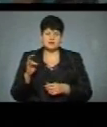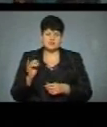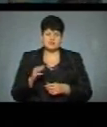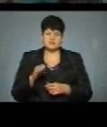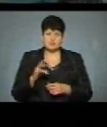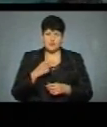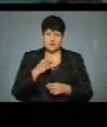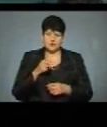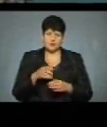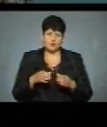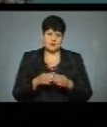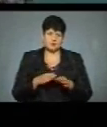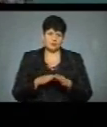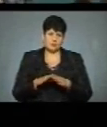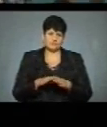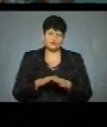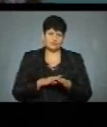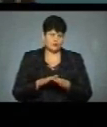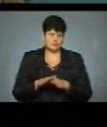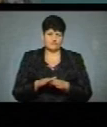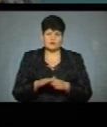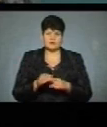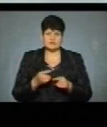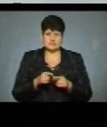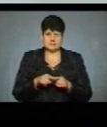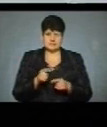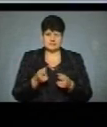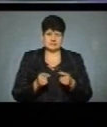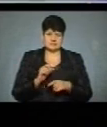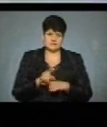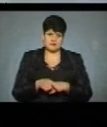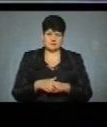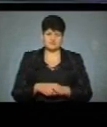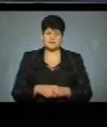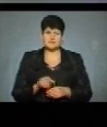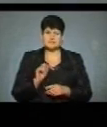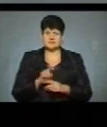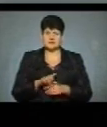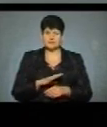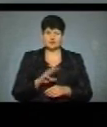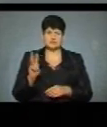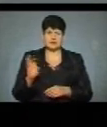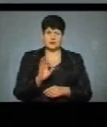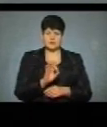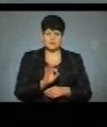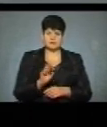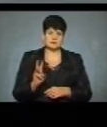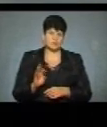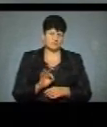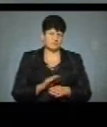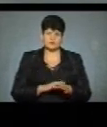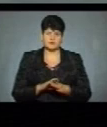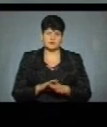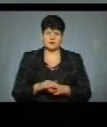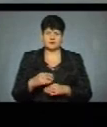каже, його команда повністю виконала настанови на цей тур. Завдання було 3-0-3-0, ми з ним впоралися. 20